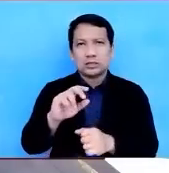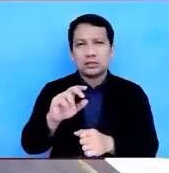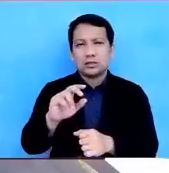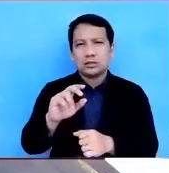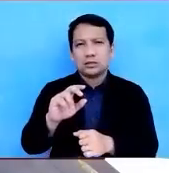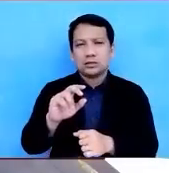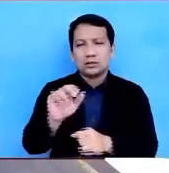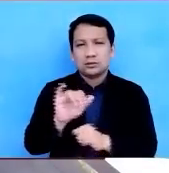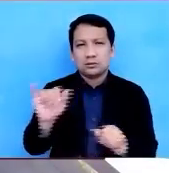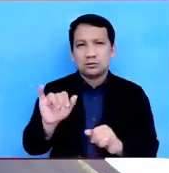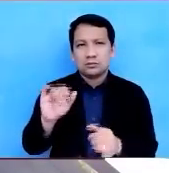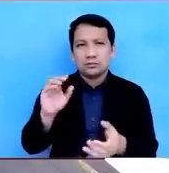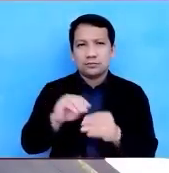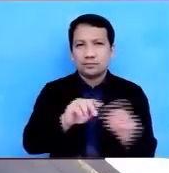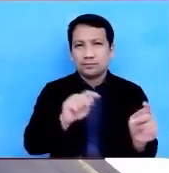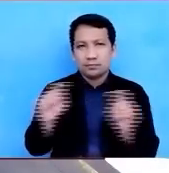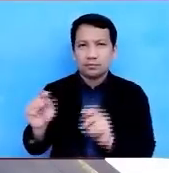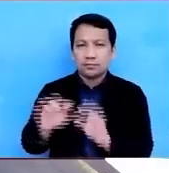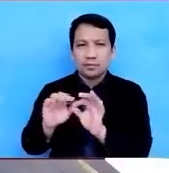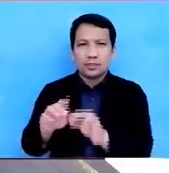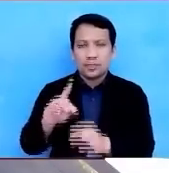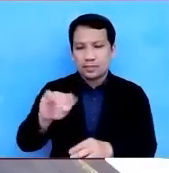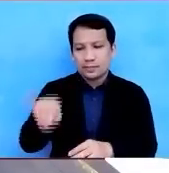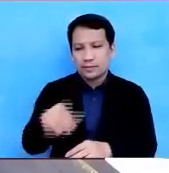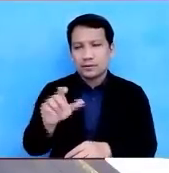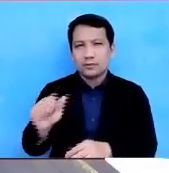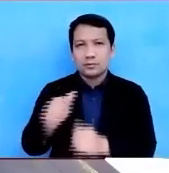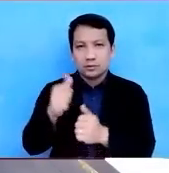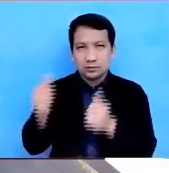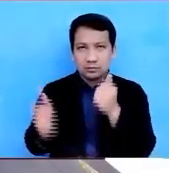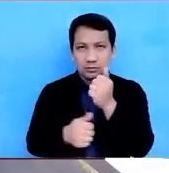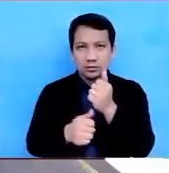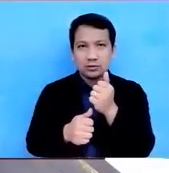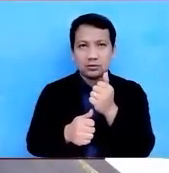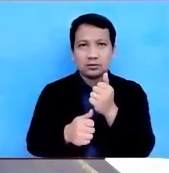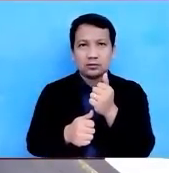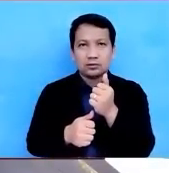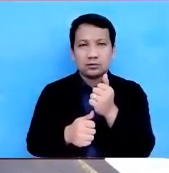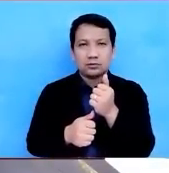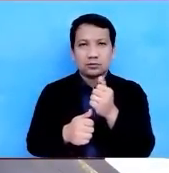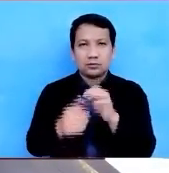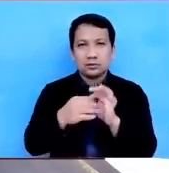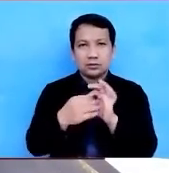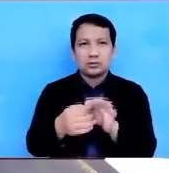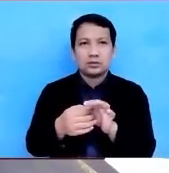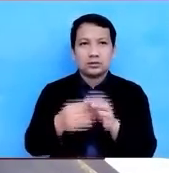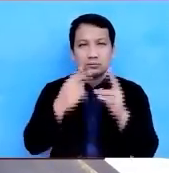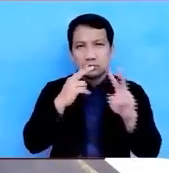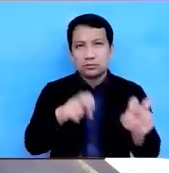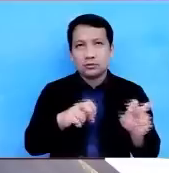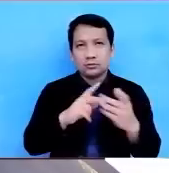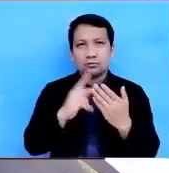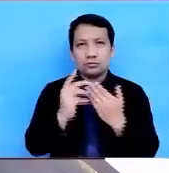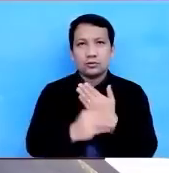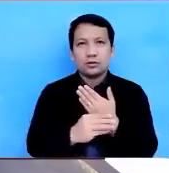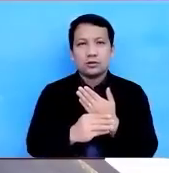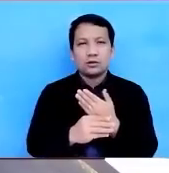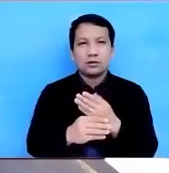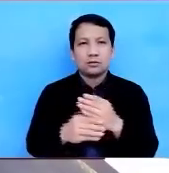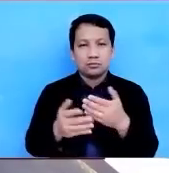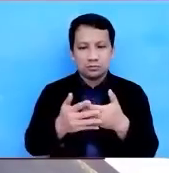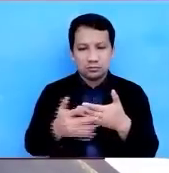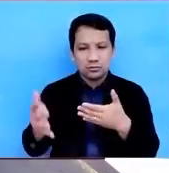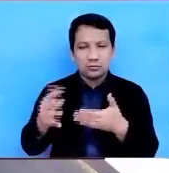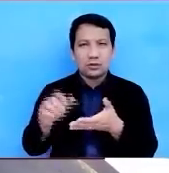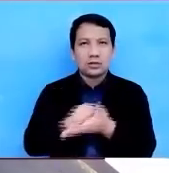yon nilagay si Napoles ng DOJ sa ilalim po ng provisional coverage ng Witness Protection Program. Kalauna naman, binasura